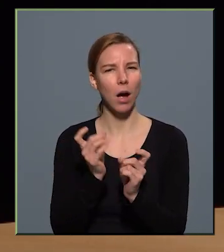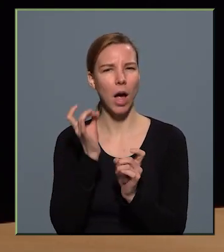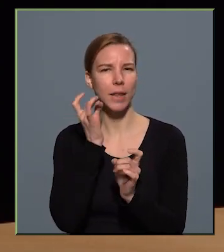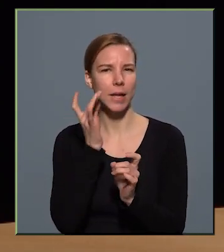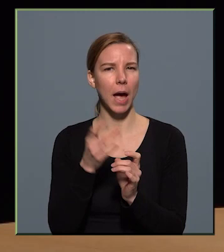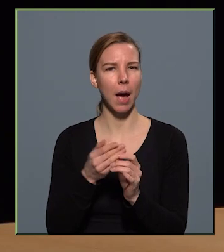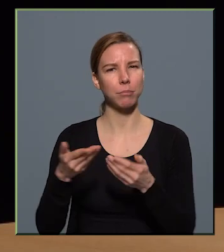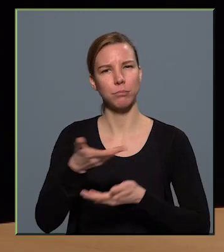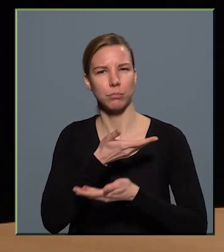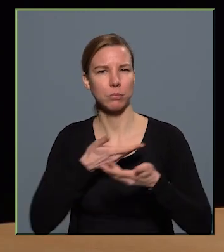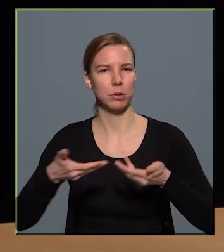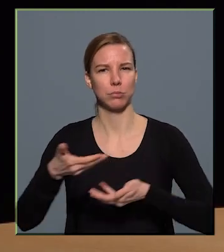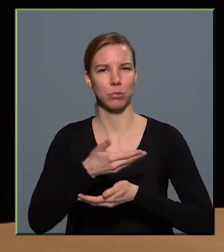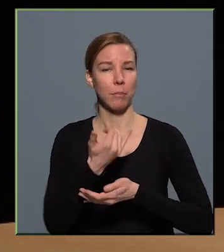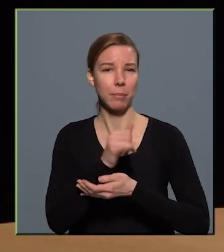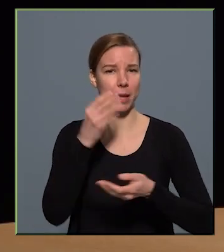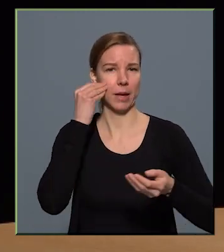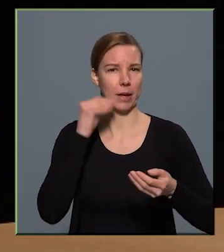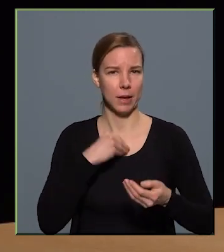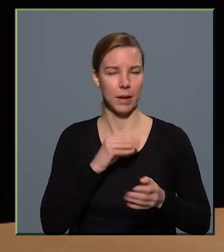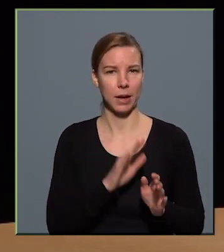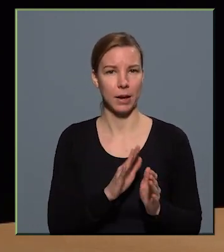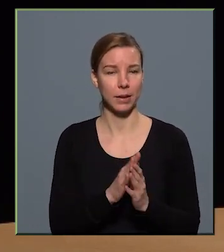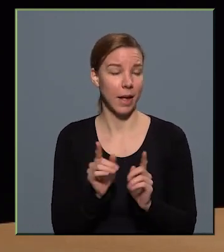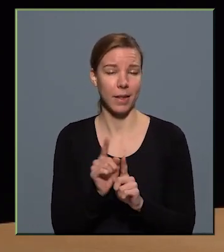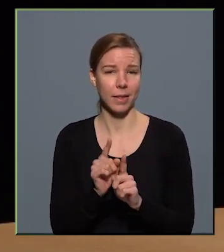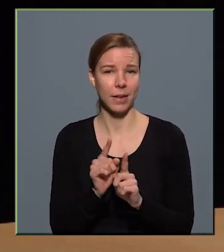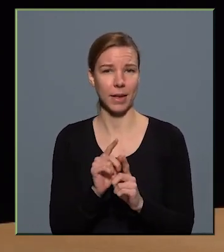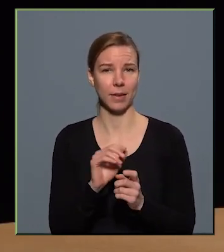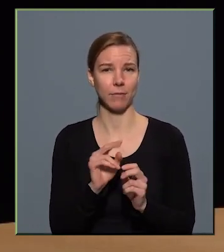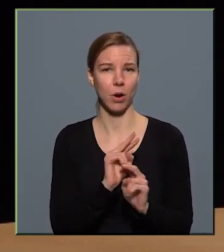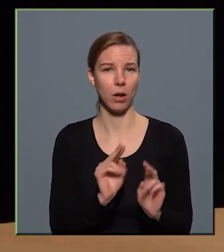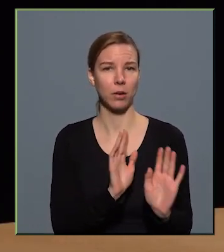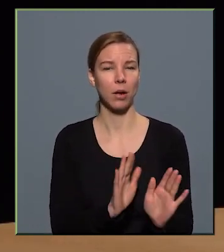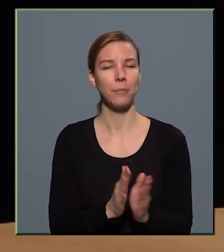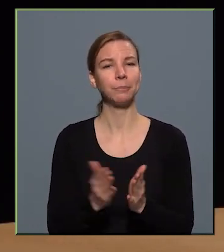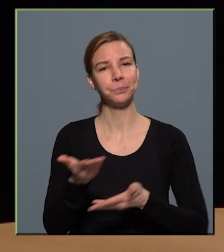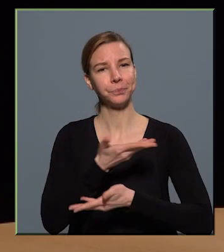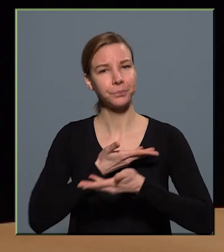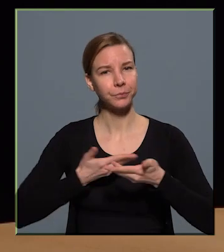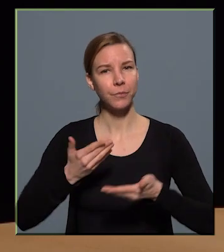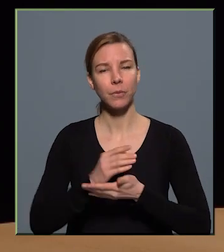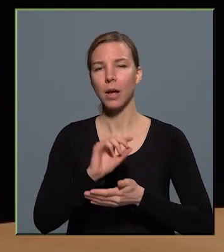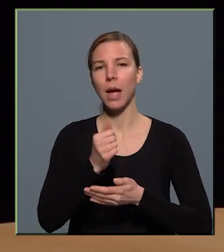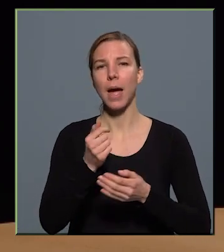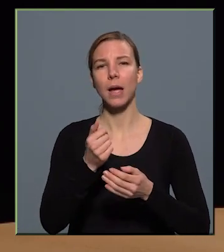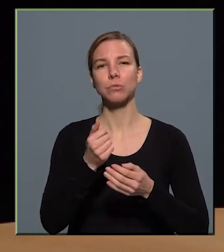mindenki számára evidens, hogy ez így van, és szinte az első perctől